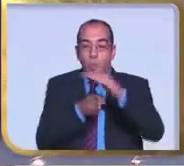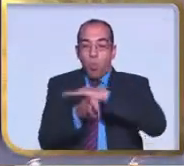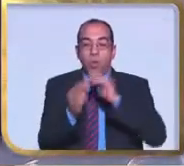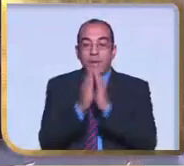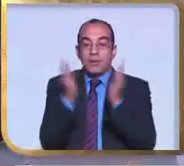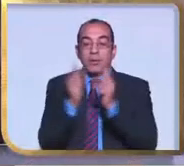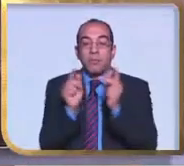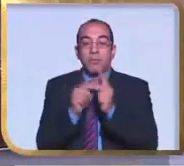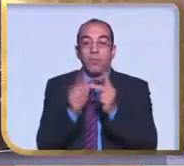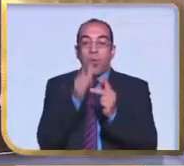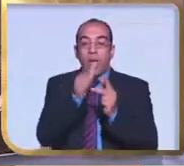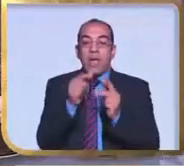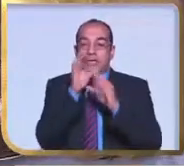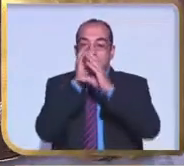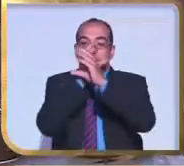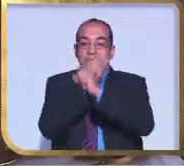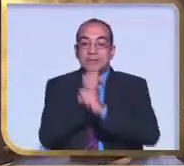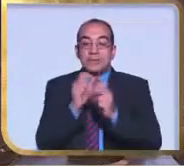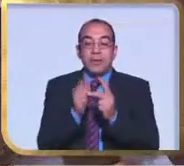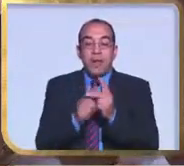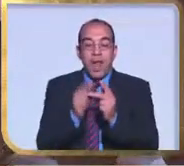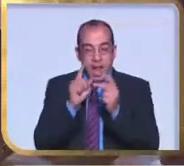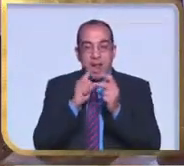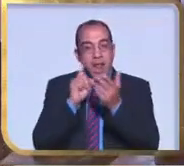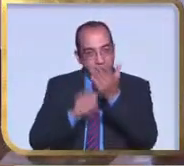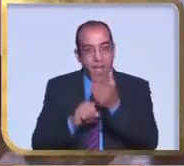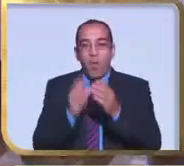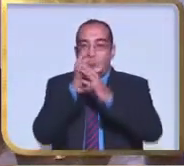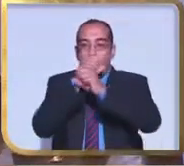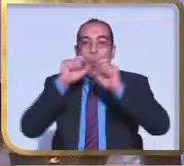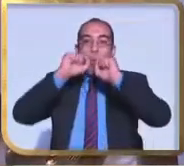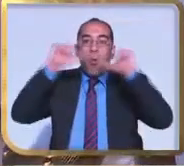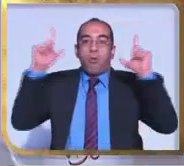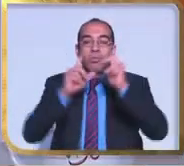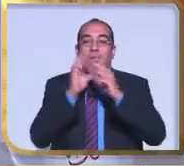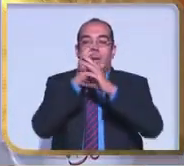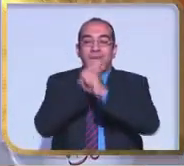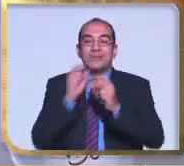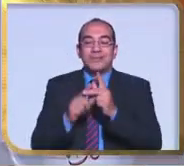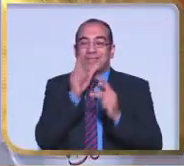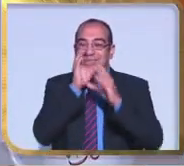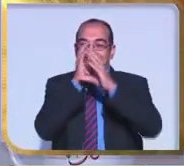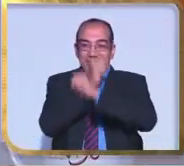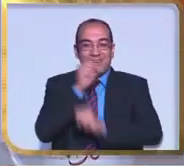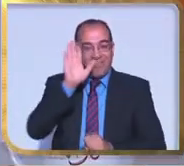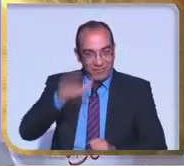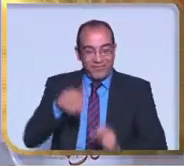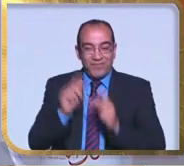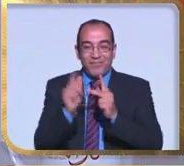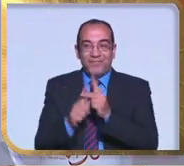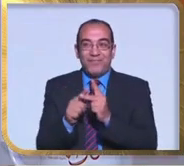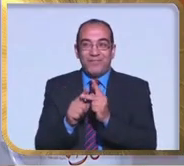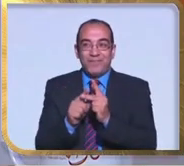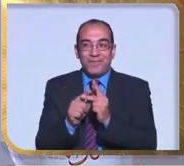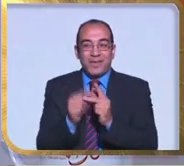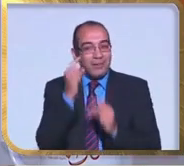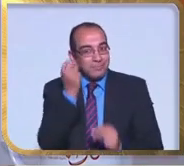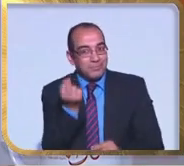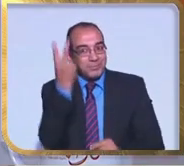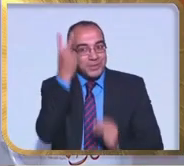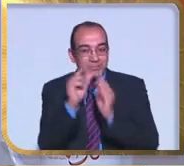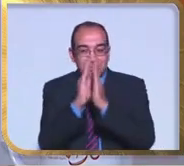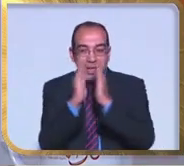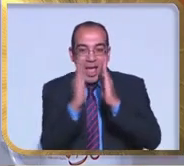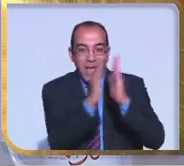كتاب، إن فيها أسرار، وحقا فيها أسرار، وده واضح جدا، يعني واضح عموما في طريقة تأليفه